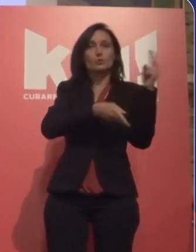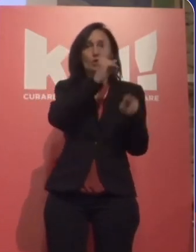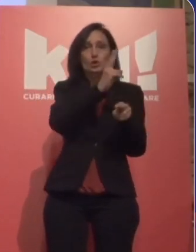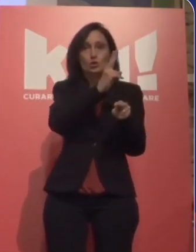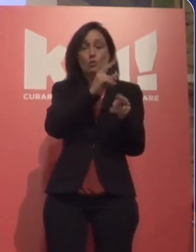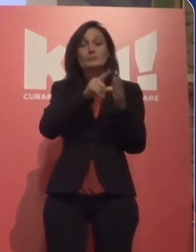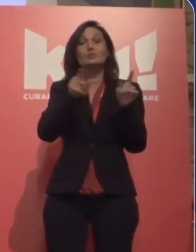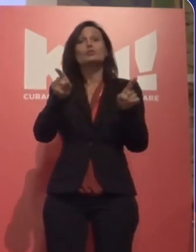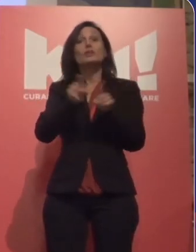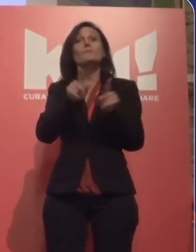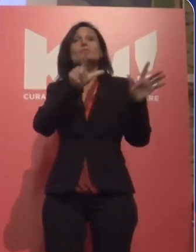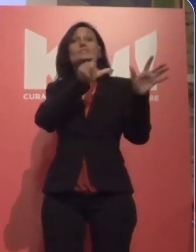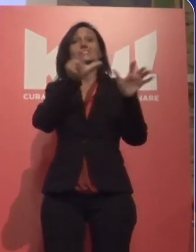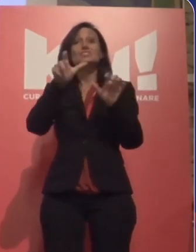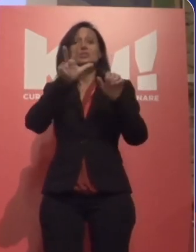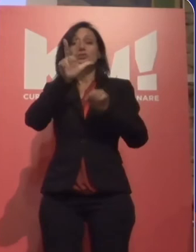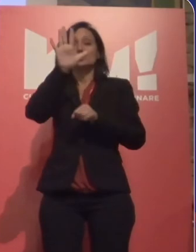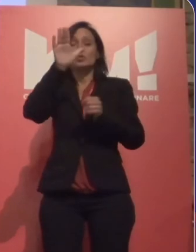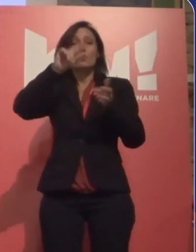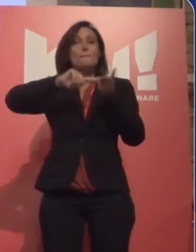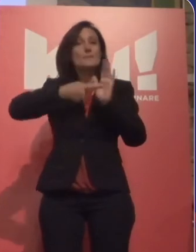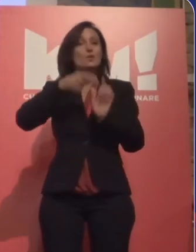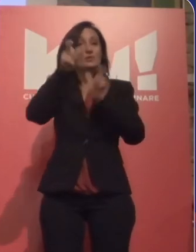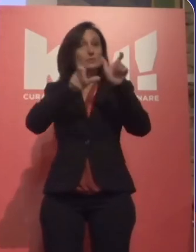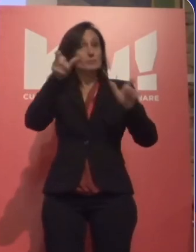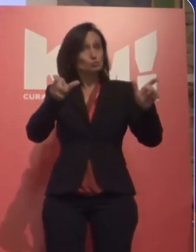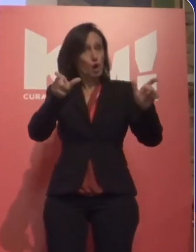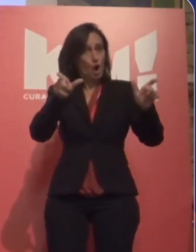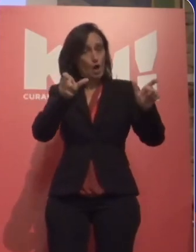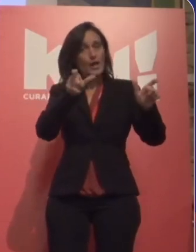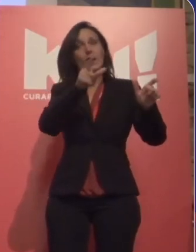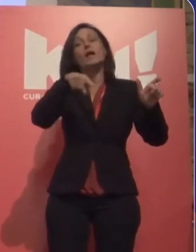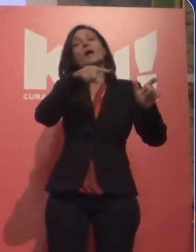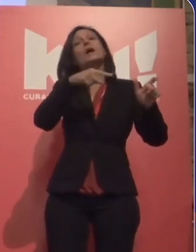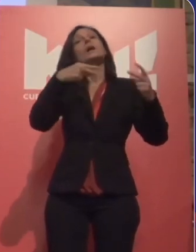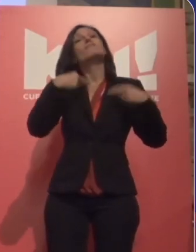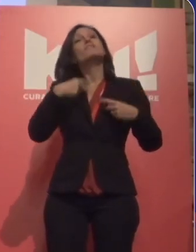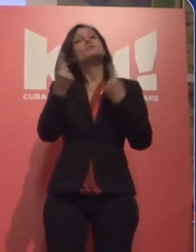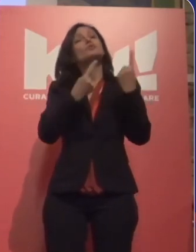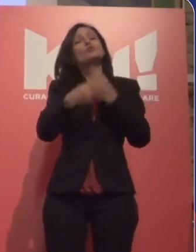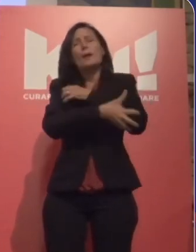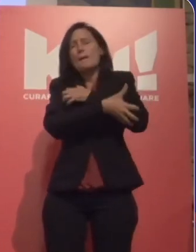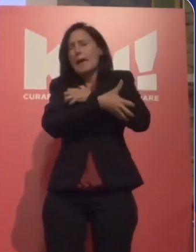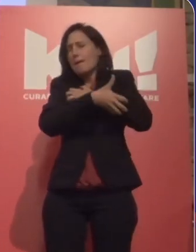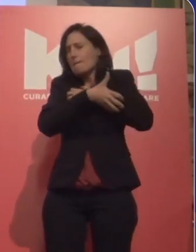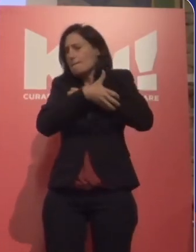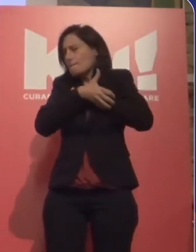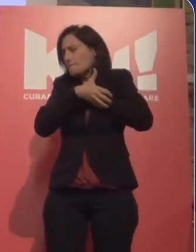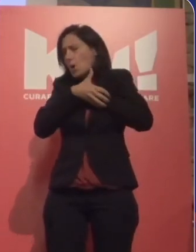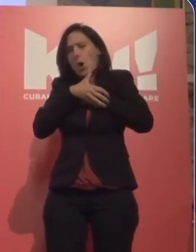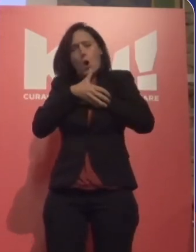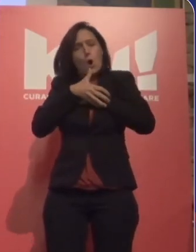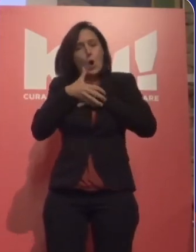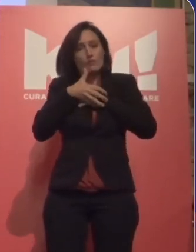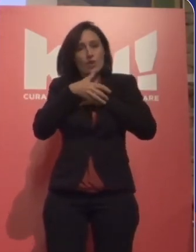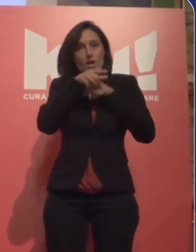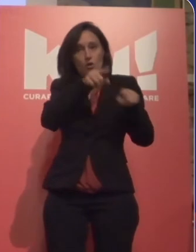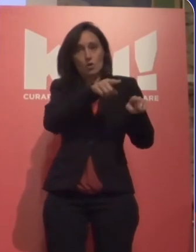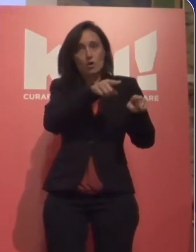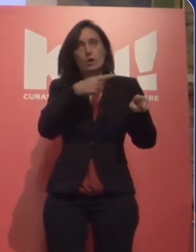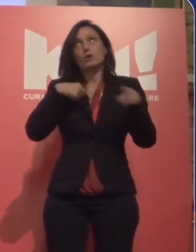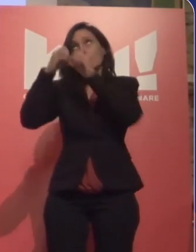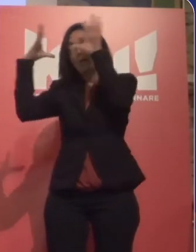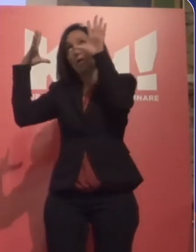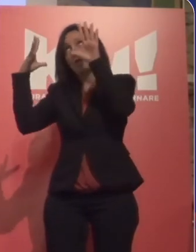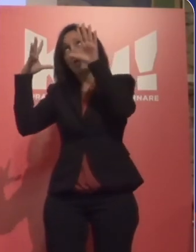735 milioni di persone vivono in una condizione di estrema povertà e uno dice l'africa